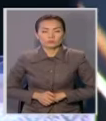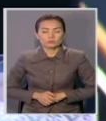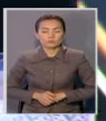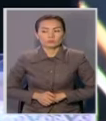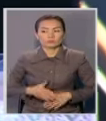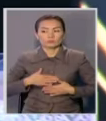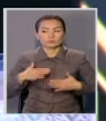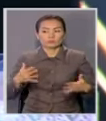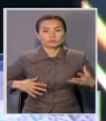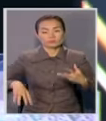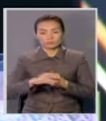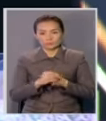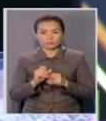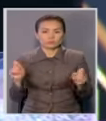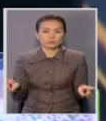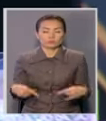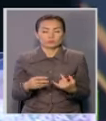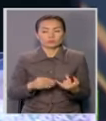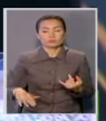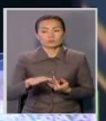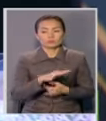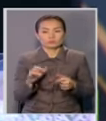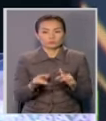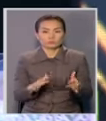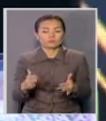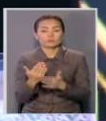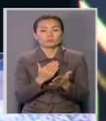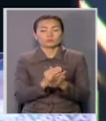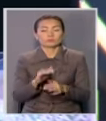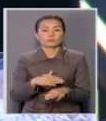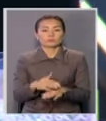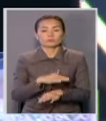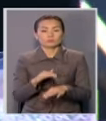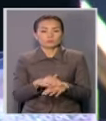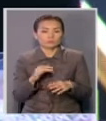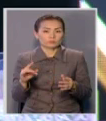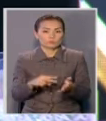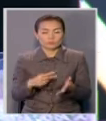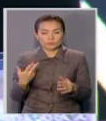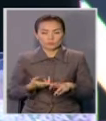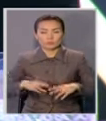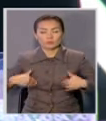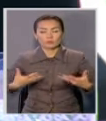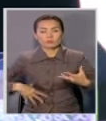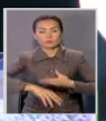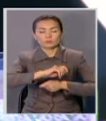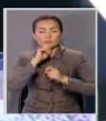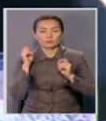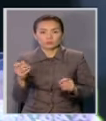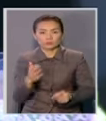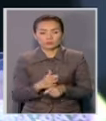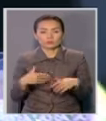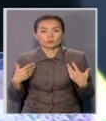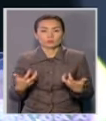выражение признательность за процветание нашей страны за деятельность по пропаганде добра и благотворительных ценностей Поздравляю вас награждением